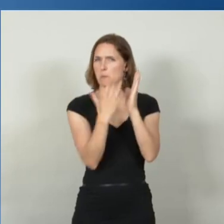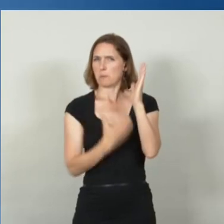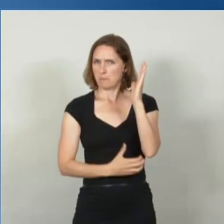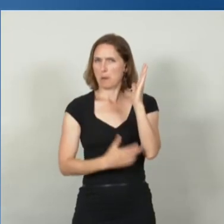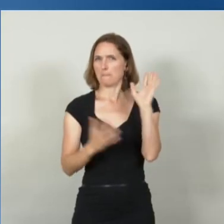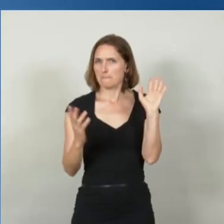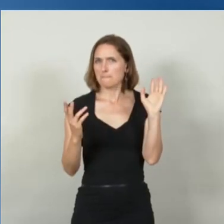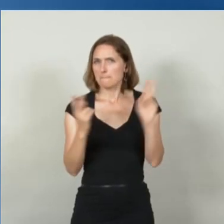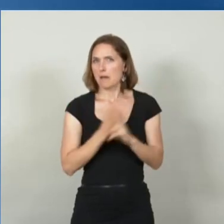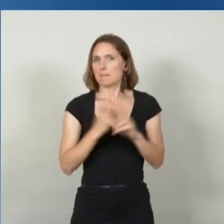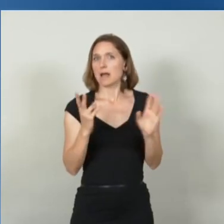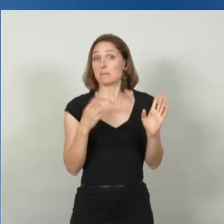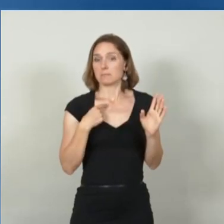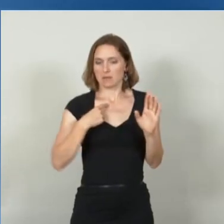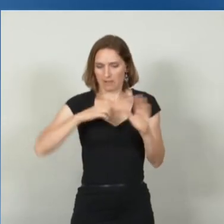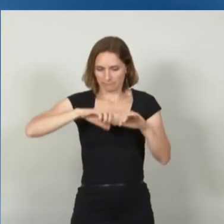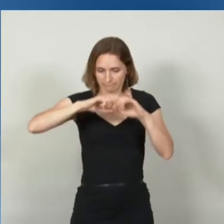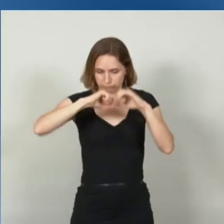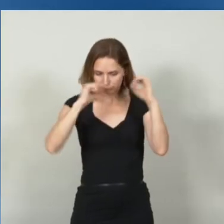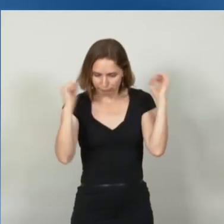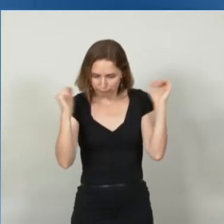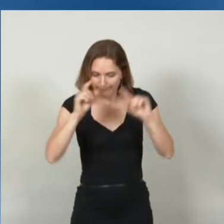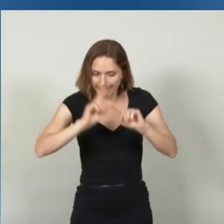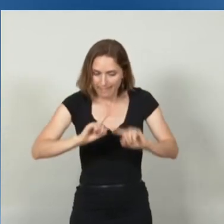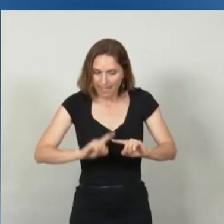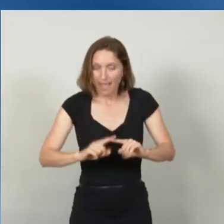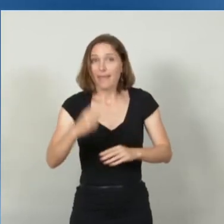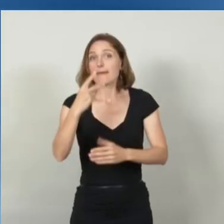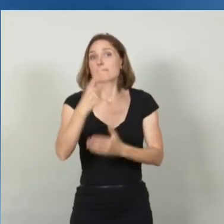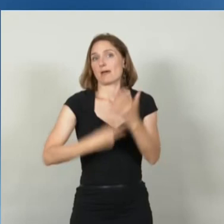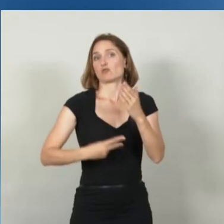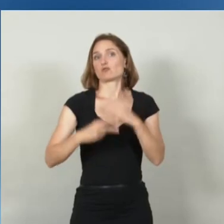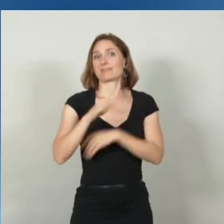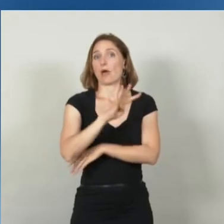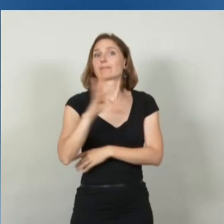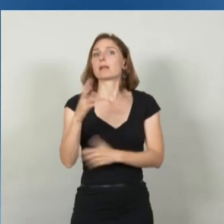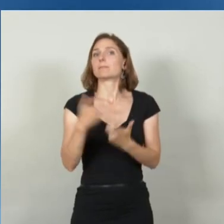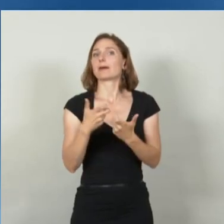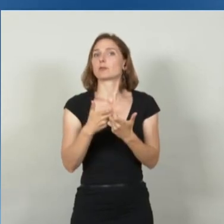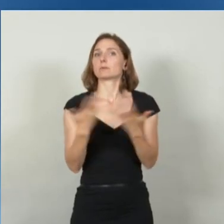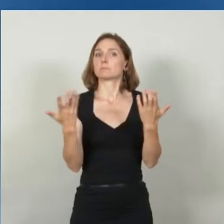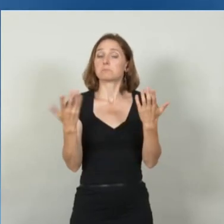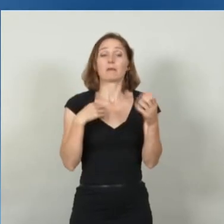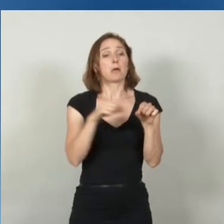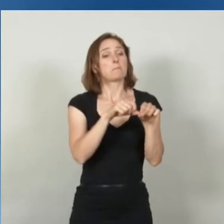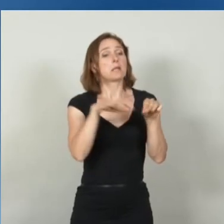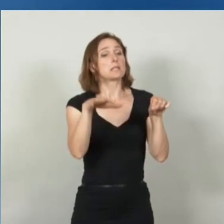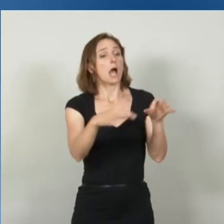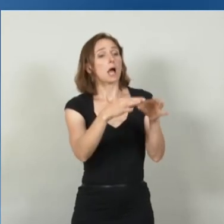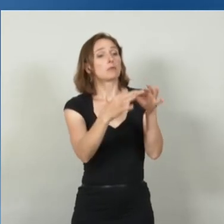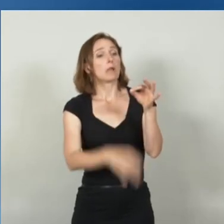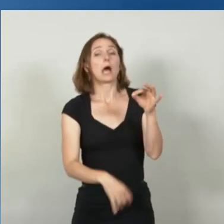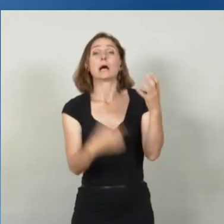aussi je me rapporte à votre rapport page 44 cette fois retomber dans les médias 700